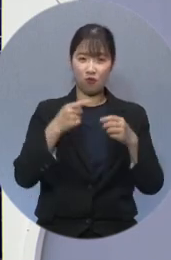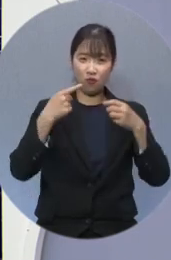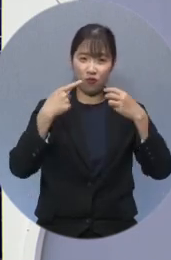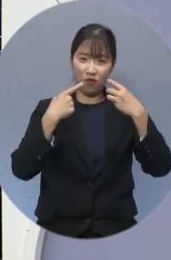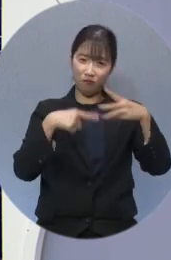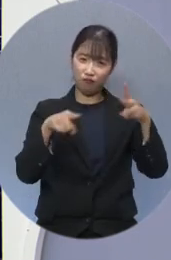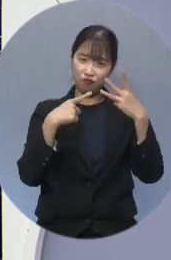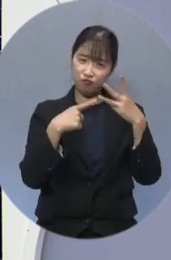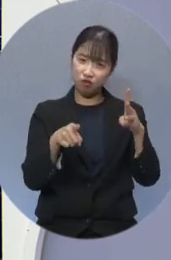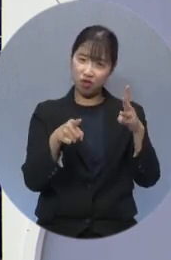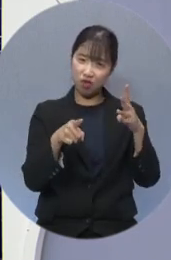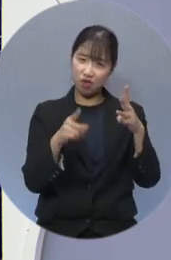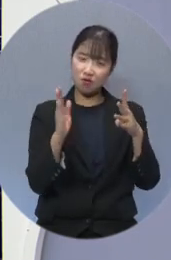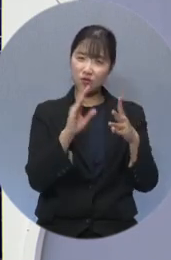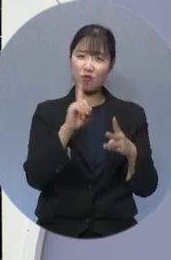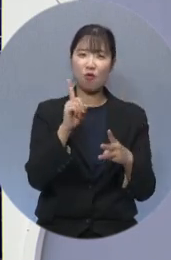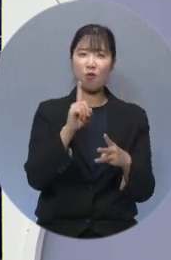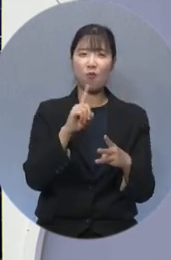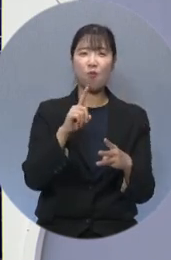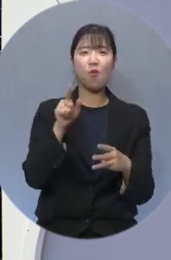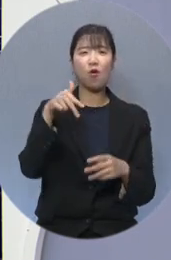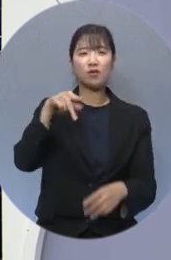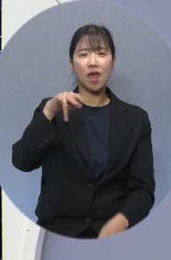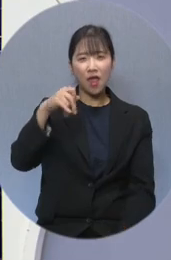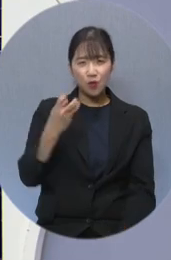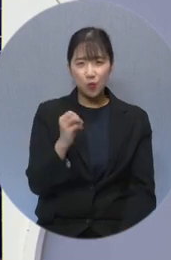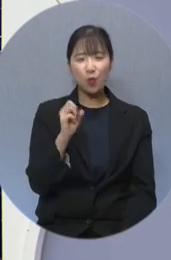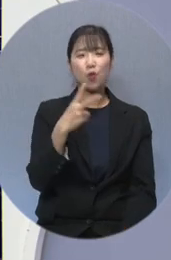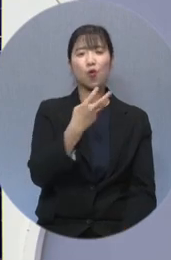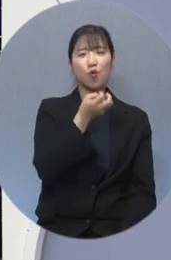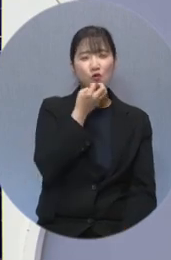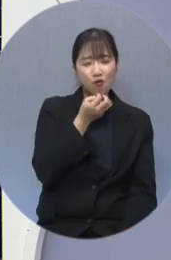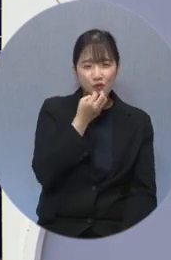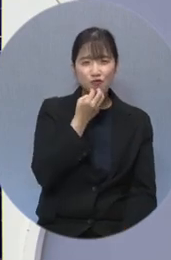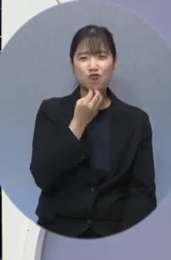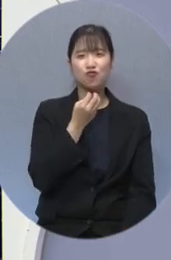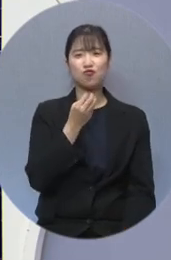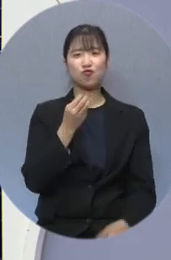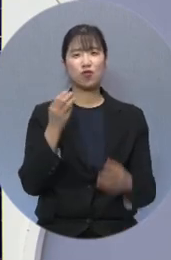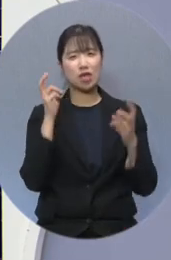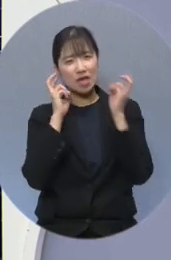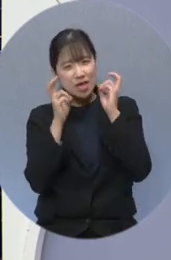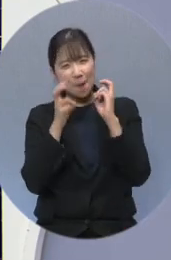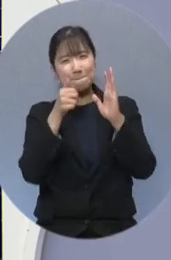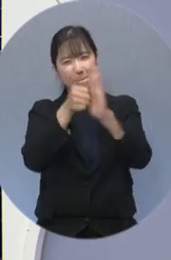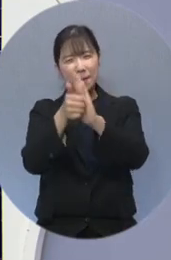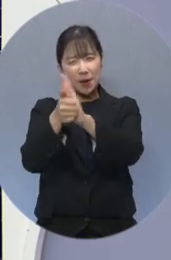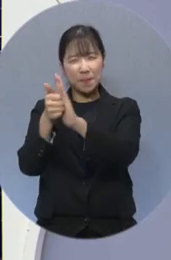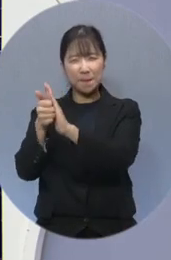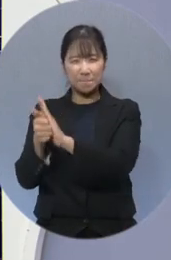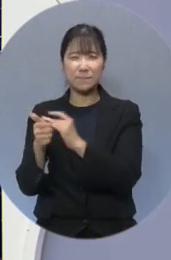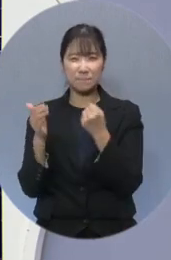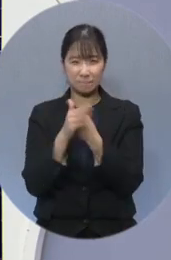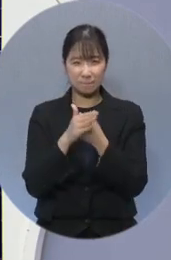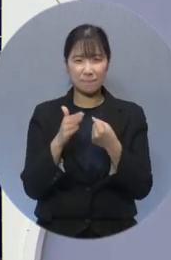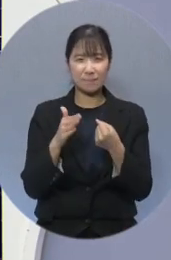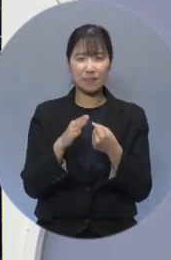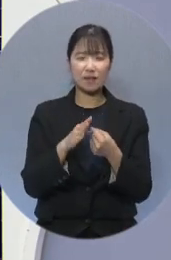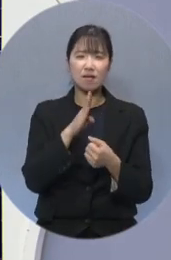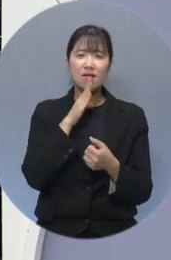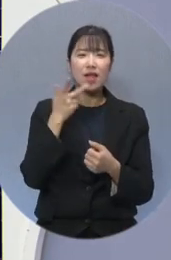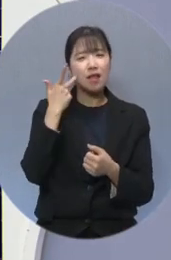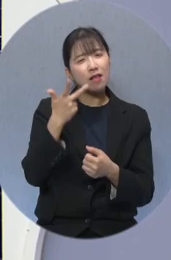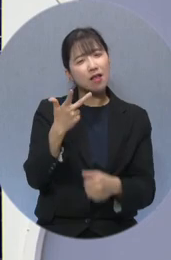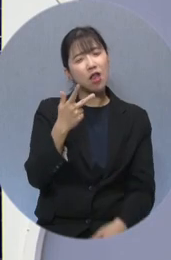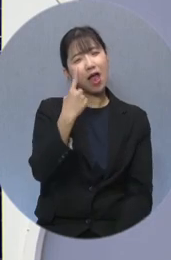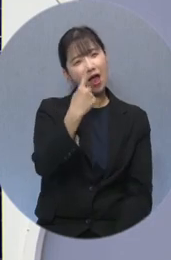정도는 세종시, 서울 또 뭐 기업체들을 다녔기 때문에 일주일에 한